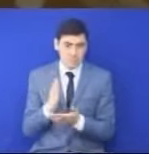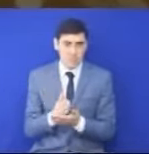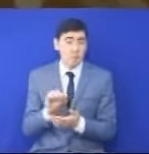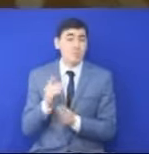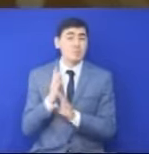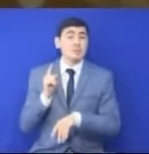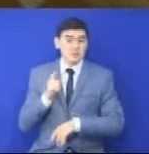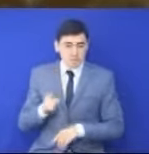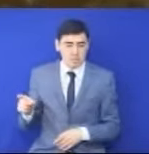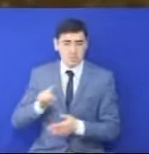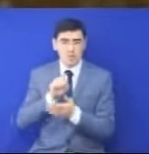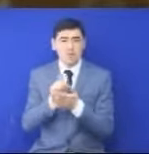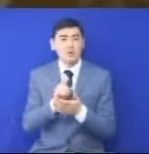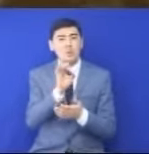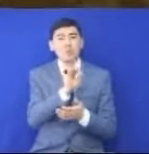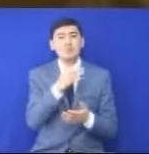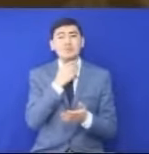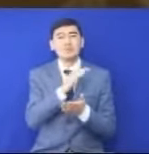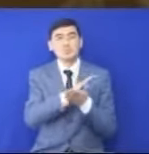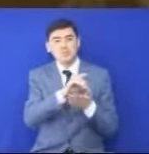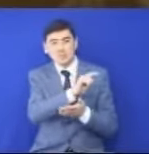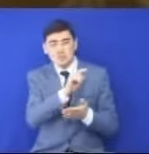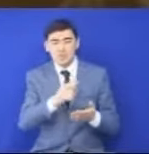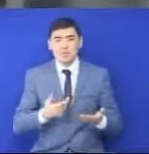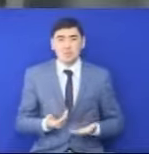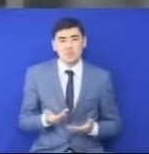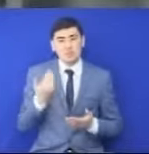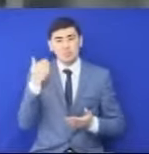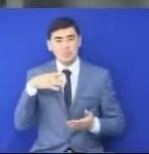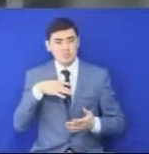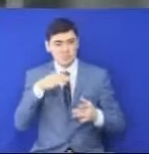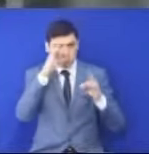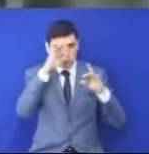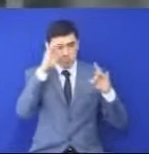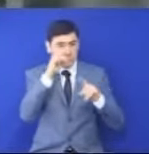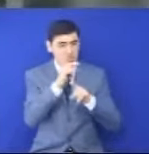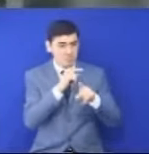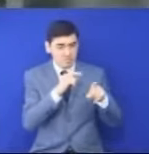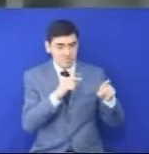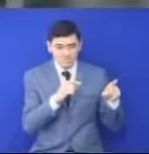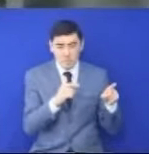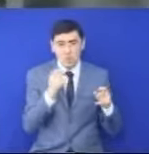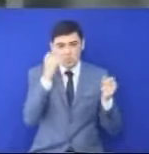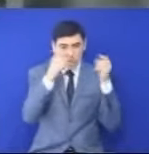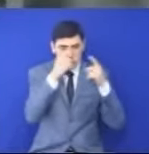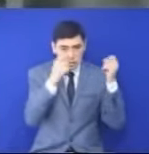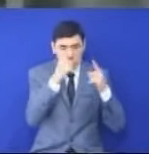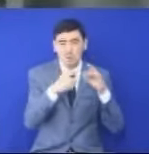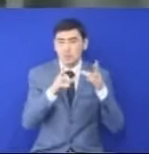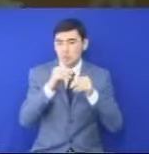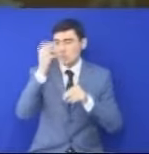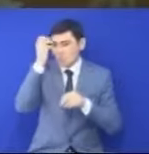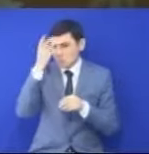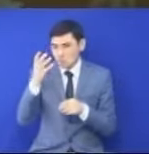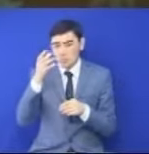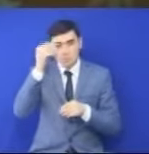нужно рассказывать о великих людях, которые жили на нашей земле когда-либо. Это очень большой шанс повысить свою начитанность, эрудицию. Это очень